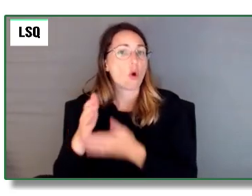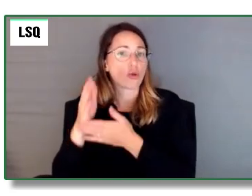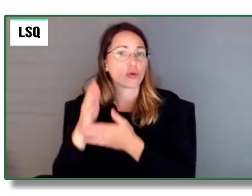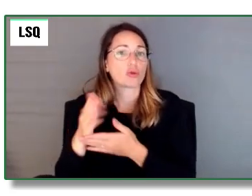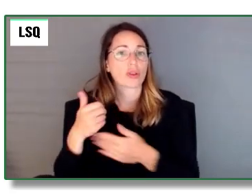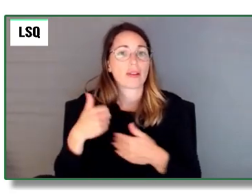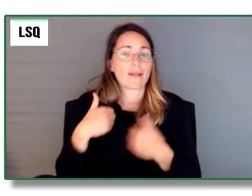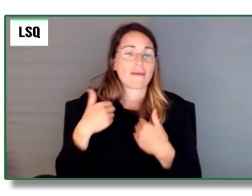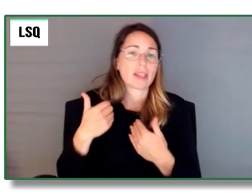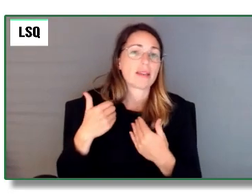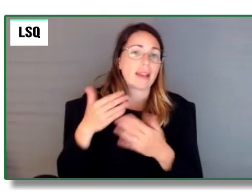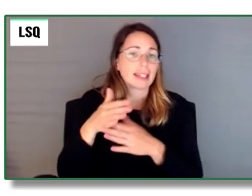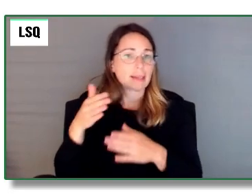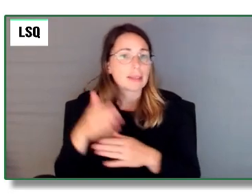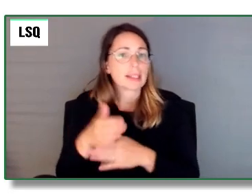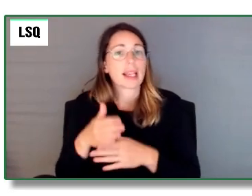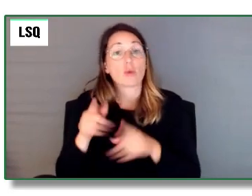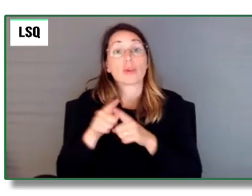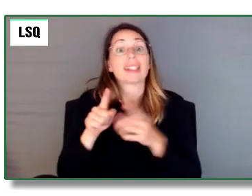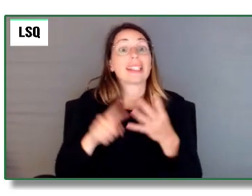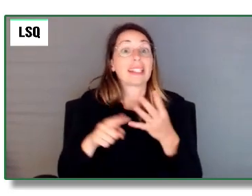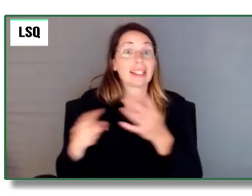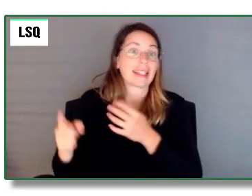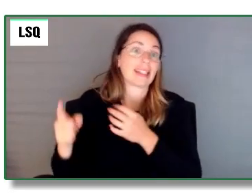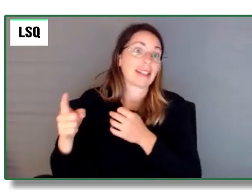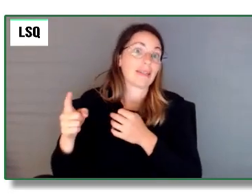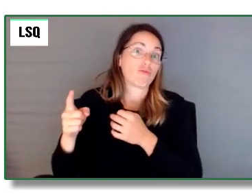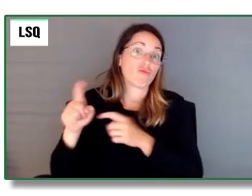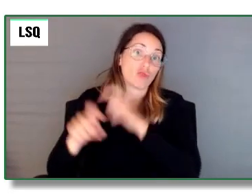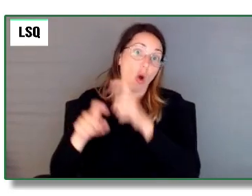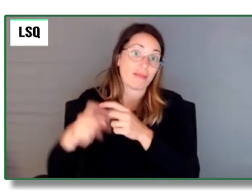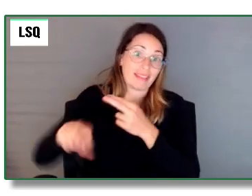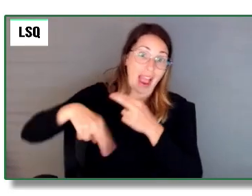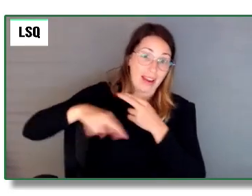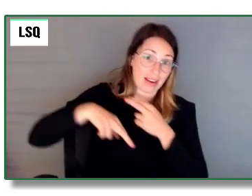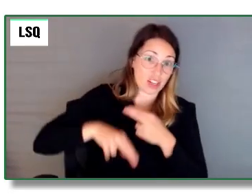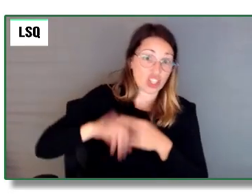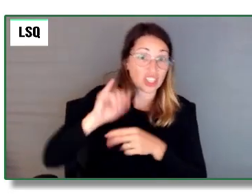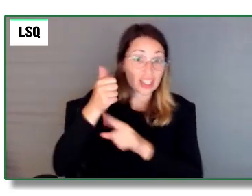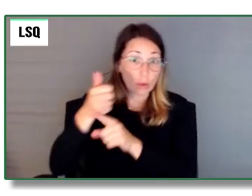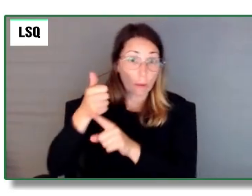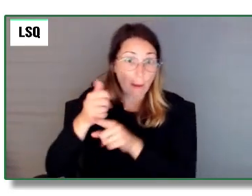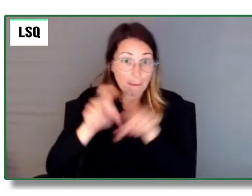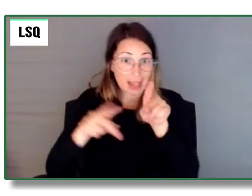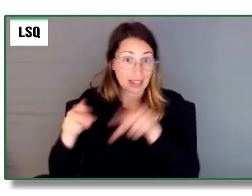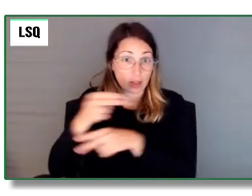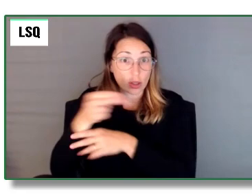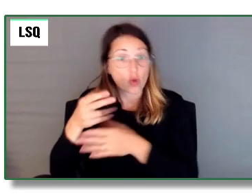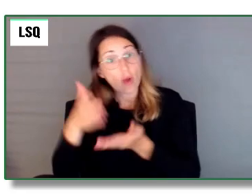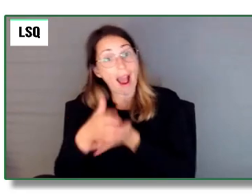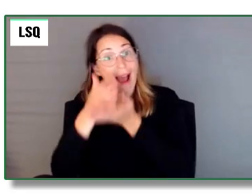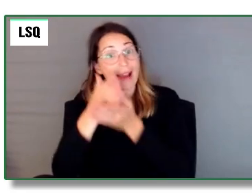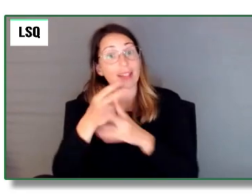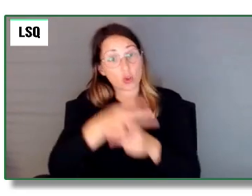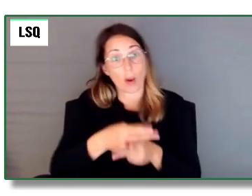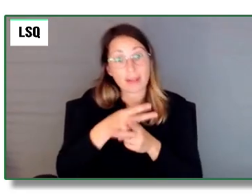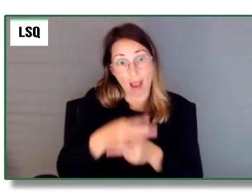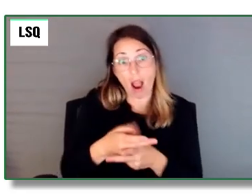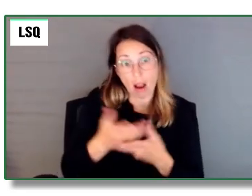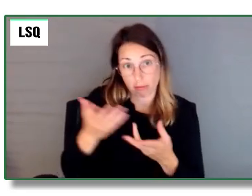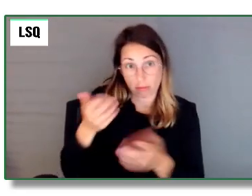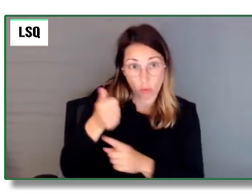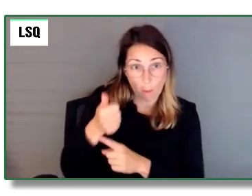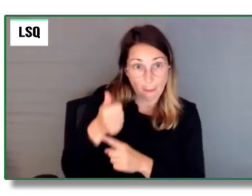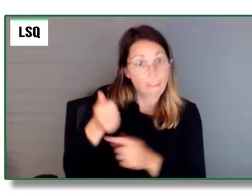pas encore fait. Si vous êtes une personne vivant avec un handicap ou un soignant, une soignante, et il y a la possibilité de vous joindre à notre forum